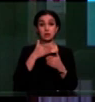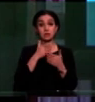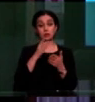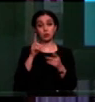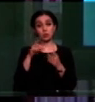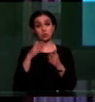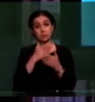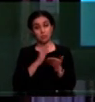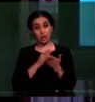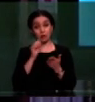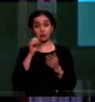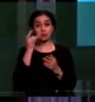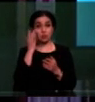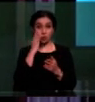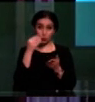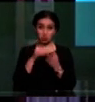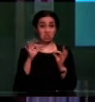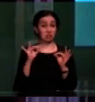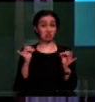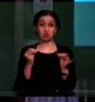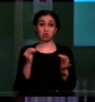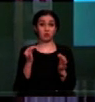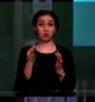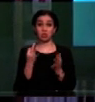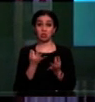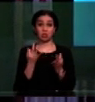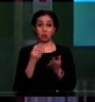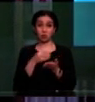условии, что он купил и сахар, и ничего не купил.